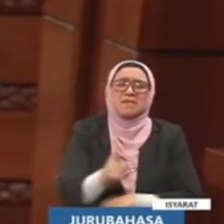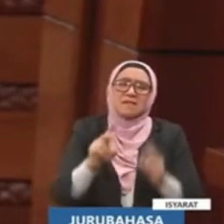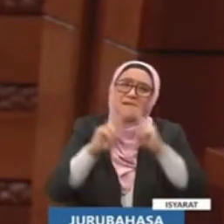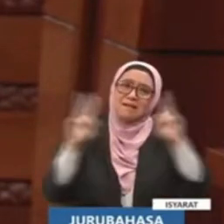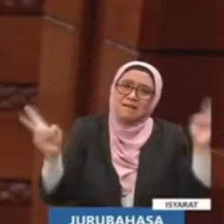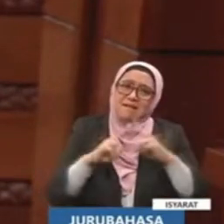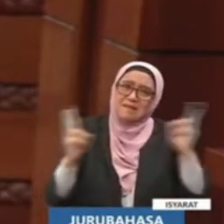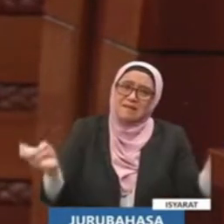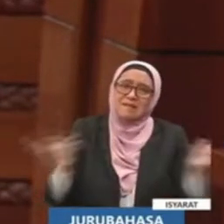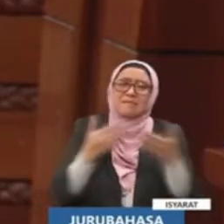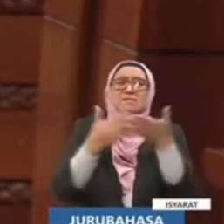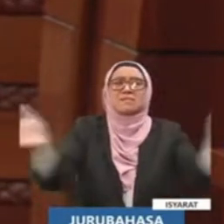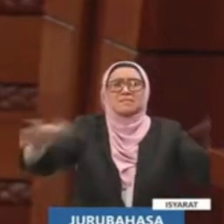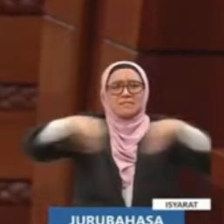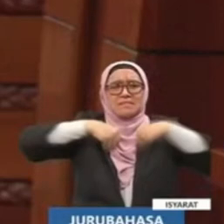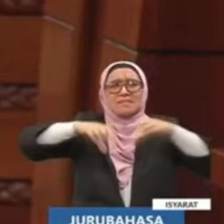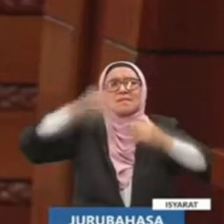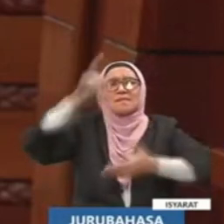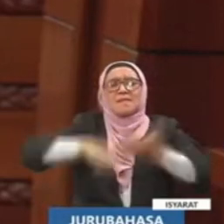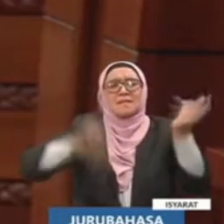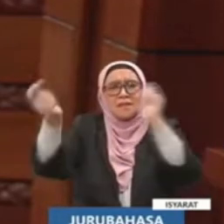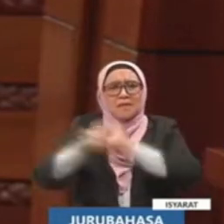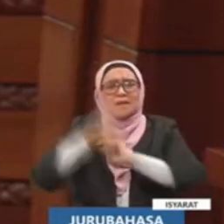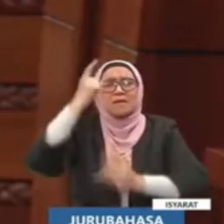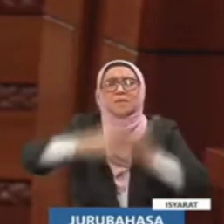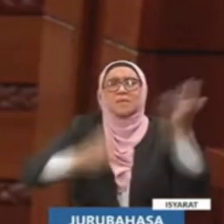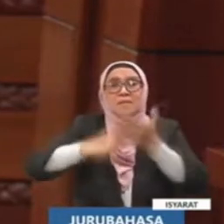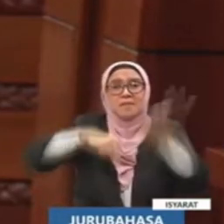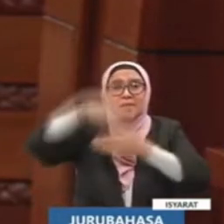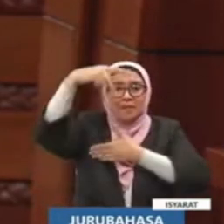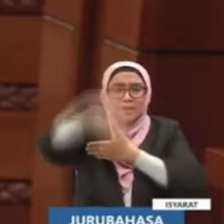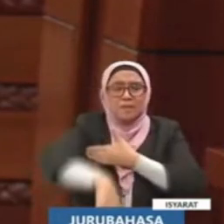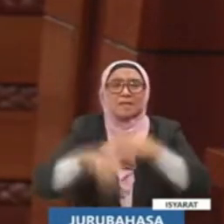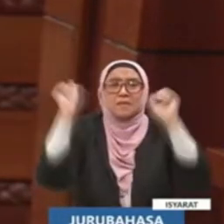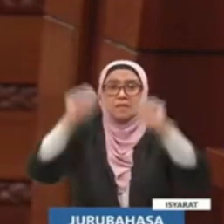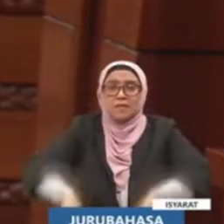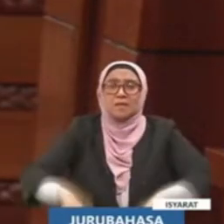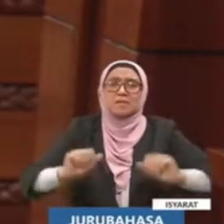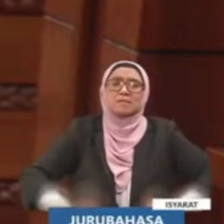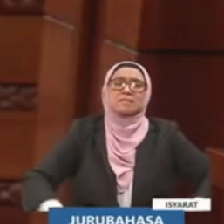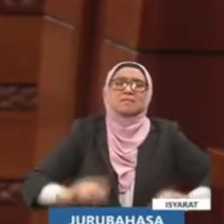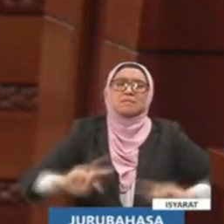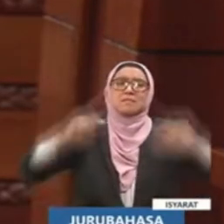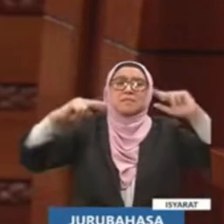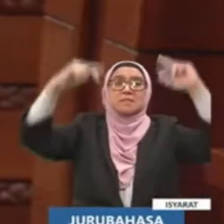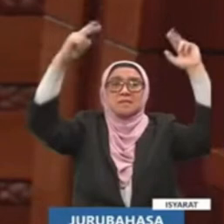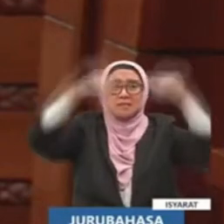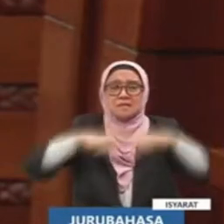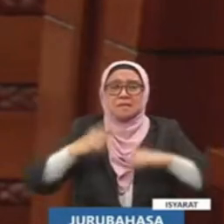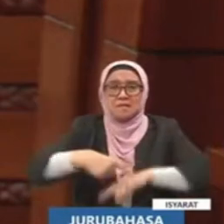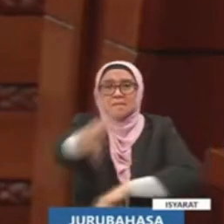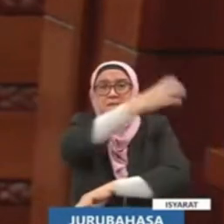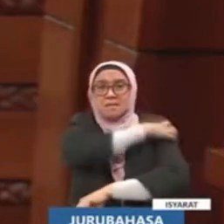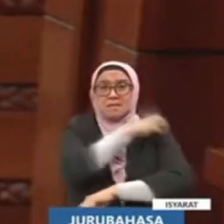apo Sajo activity ataupun program yang boleh meningkatkan keperkasaan wanita dan kita demikian sedang meneliti semua isu